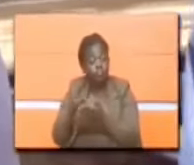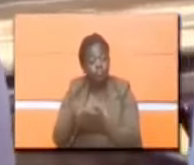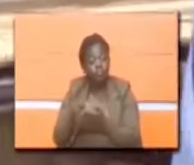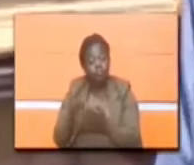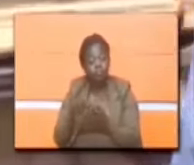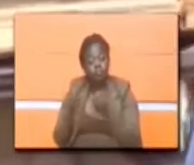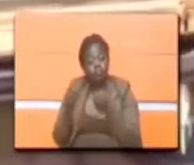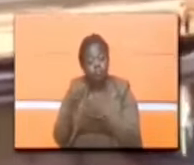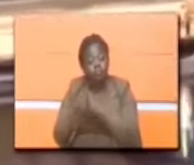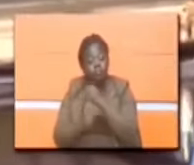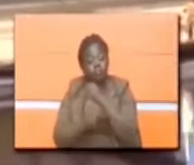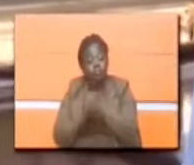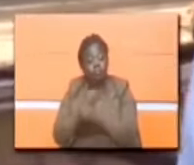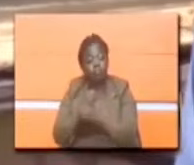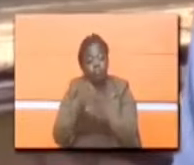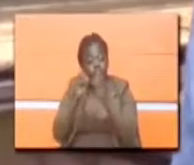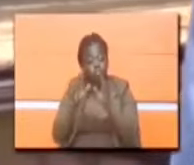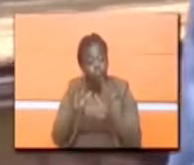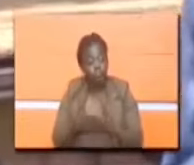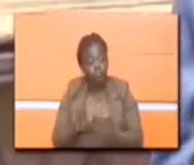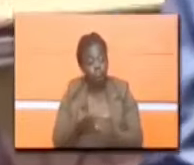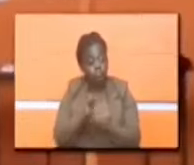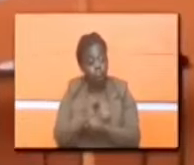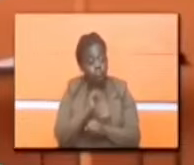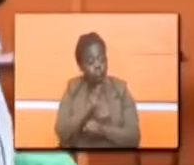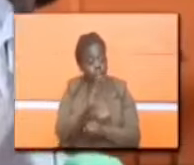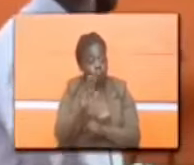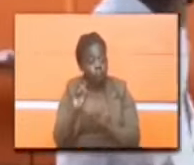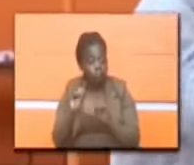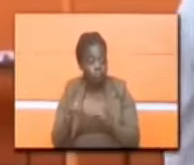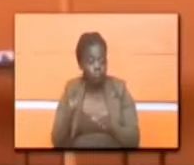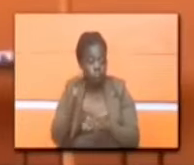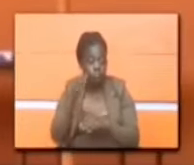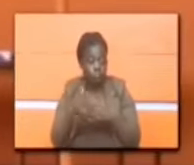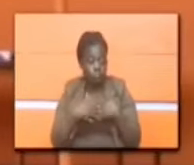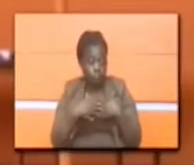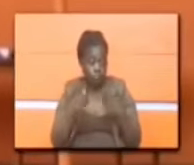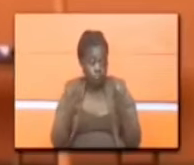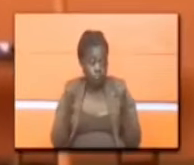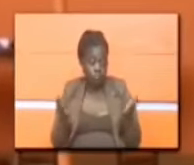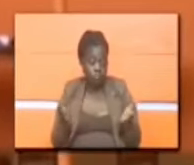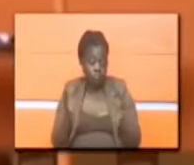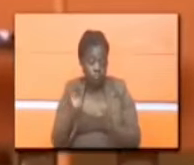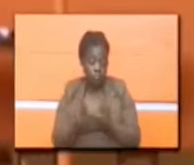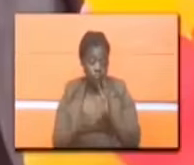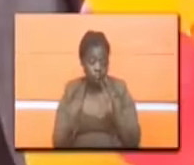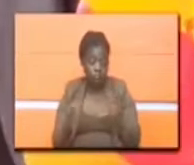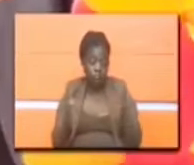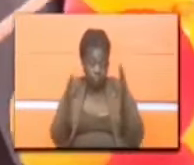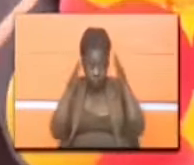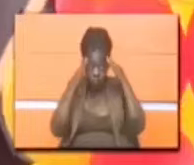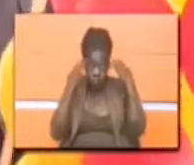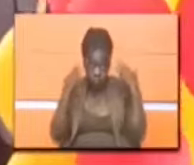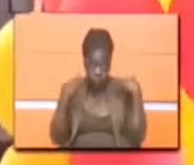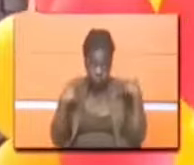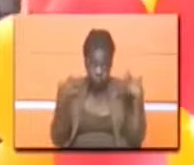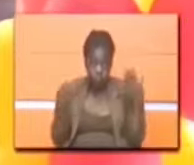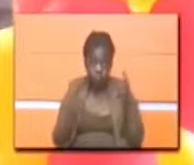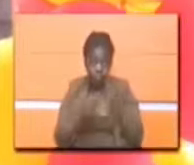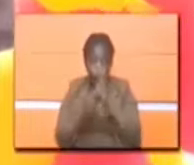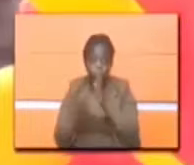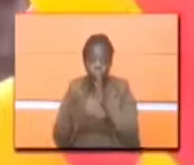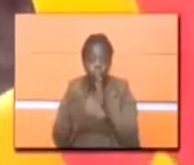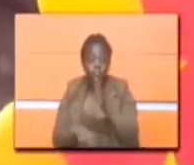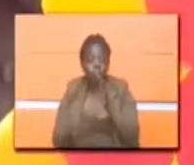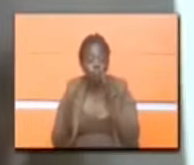myaka gino gyonna ng'abasomesa tebakoze mulimu gwabwe. Oluvannyuma baguddewo ekizimbe okuli woofiisi y'omukulu w'essomero era weeraga abalaze ebimu ku